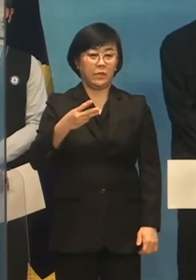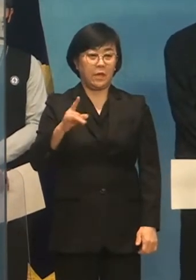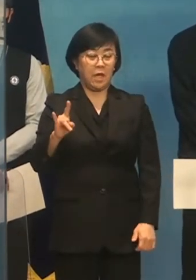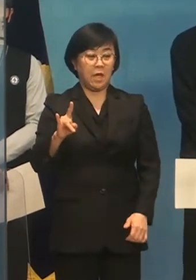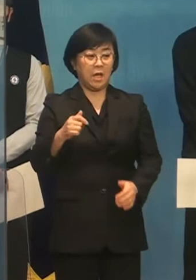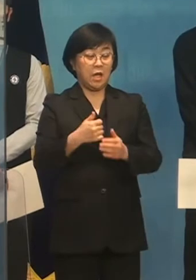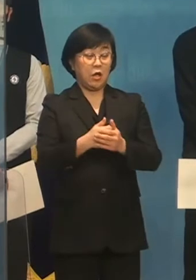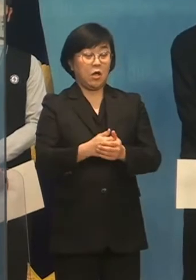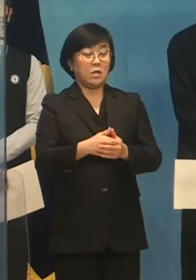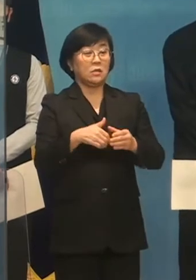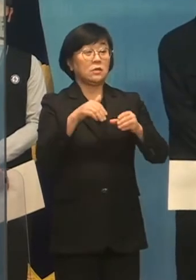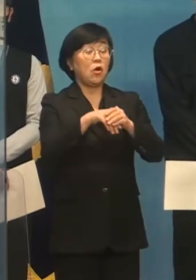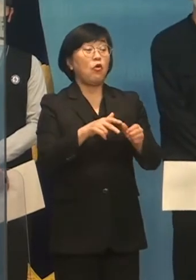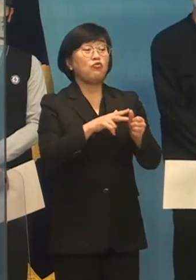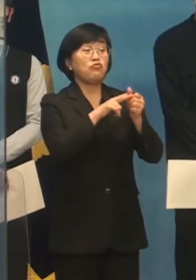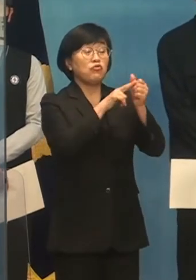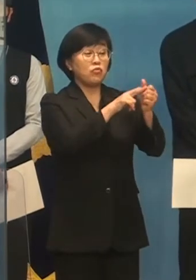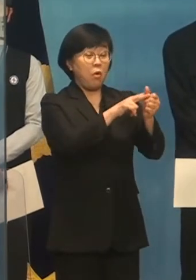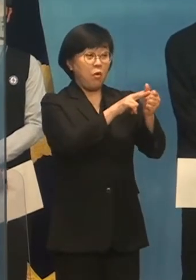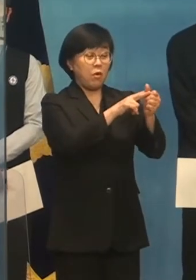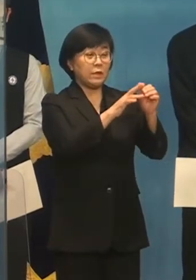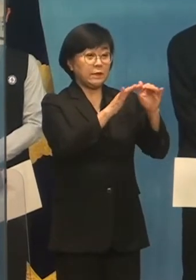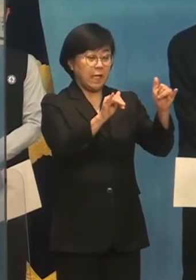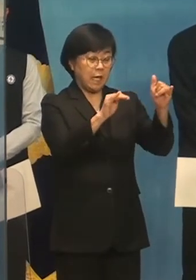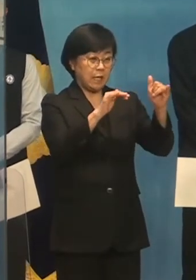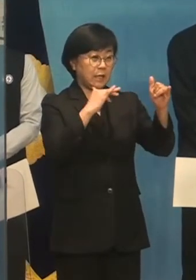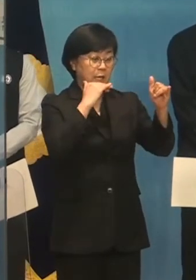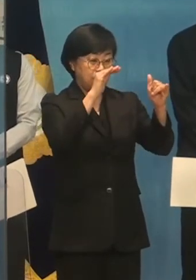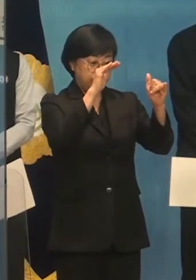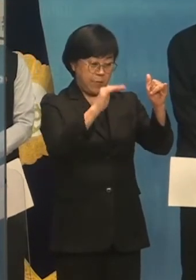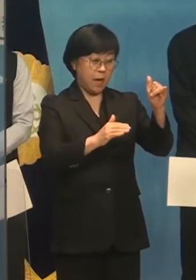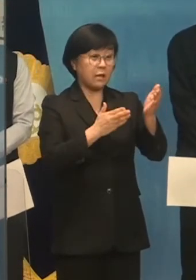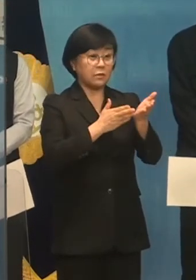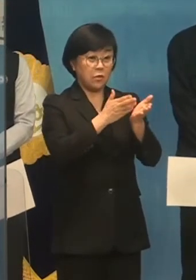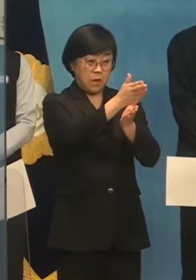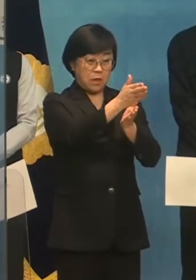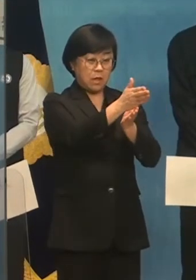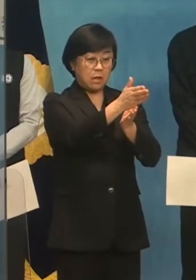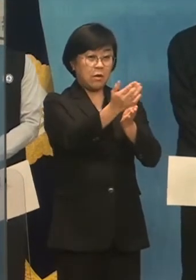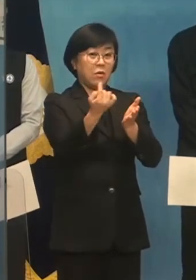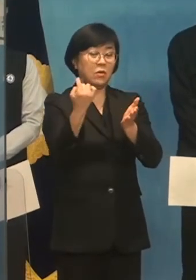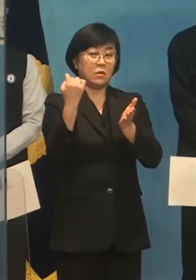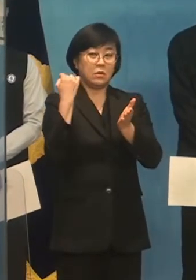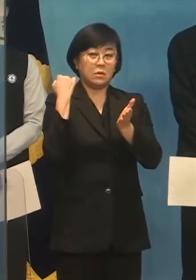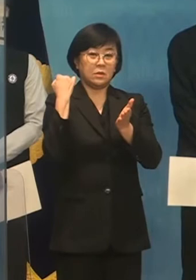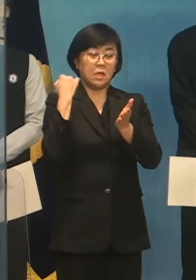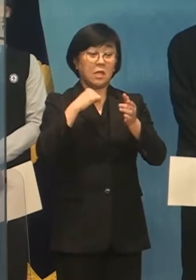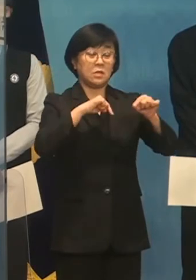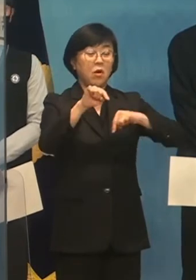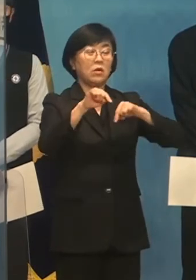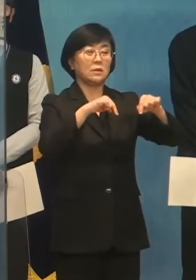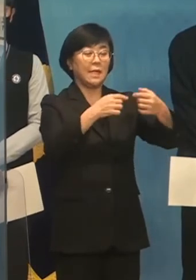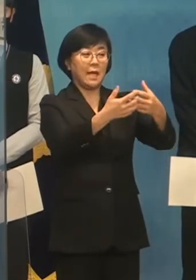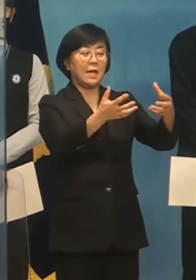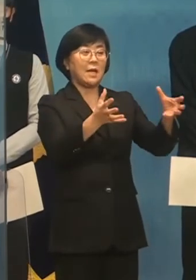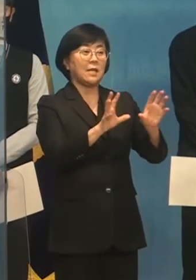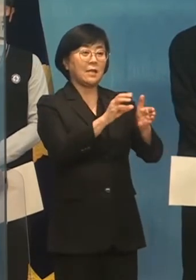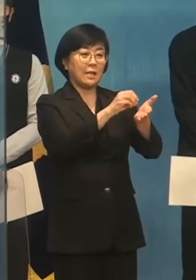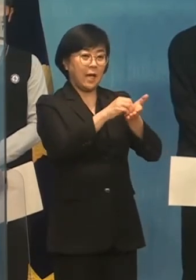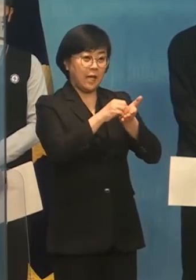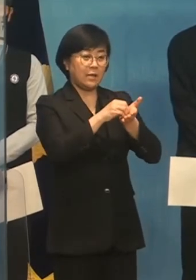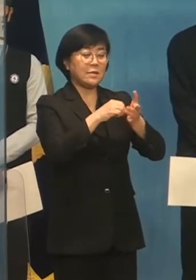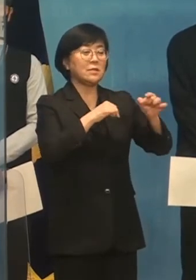피상업권 하향을 했던 공직선거법 통과에 이어서 바로 어제 정당 가입 연령을 하향하는